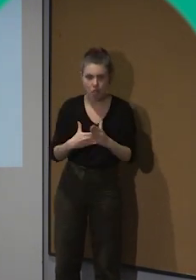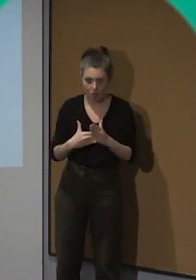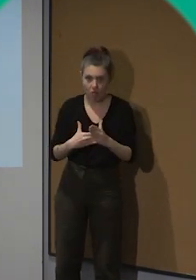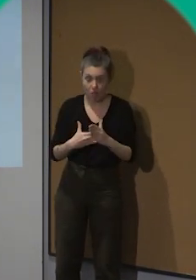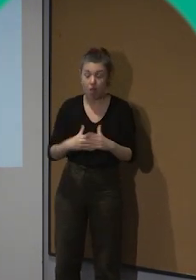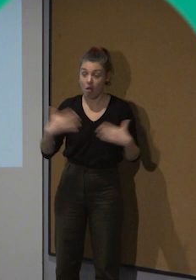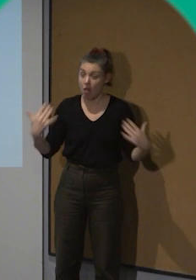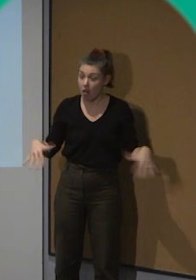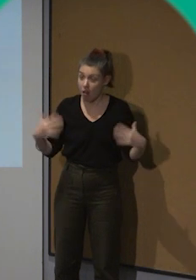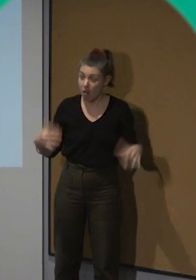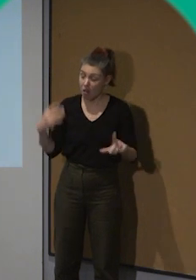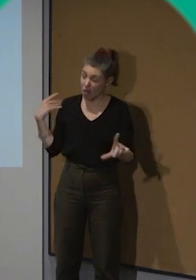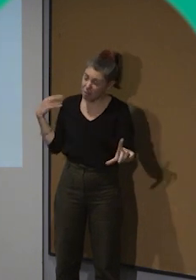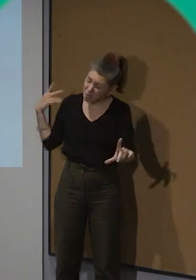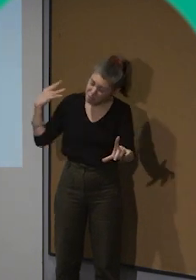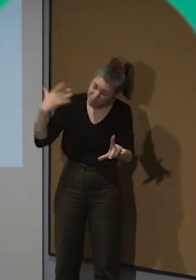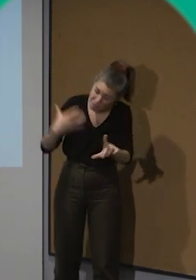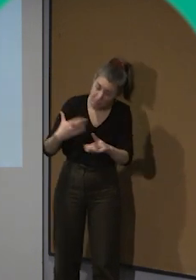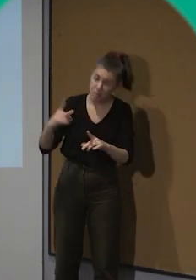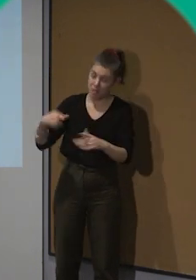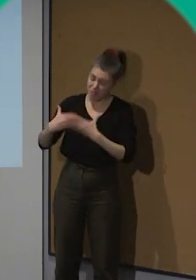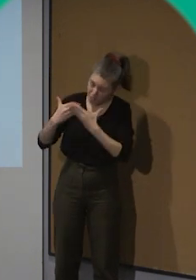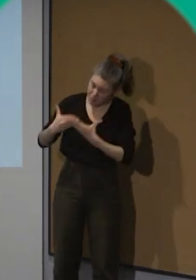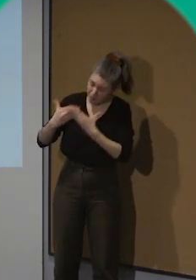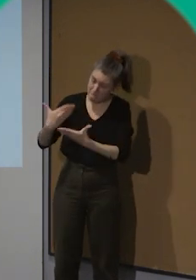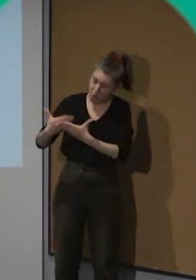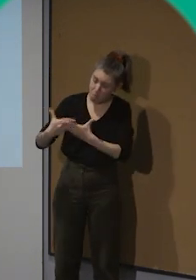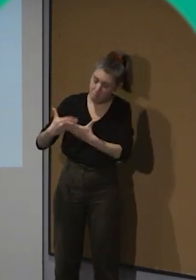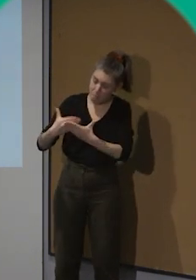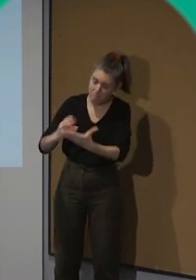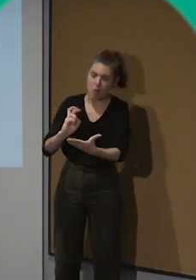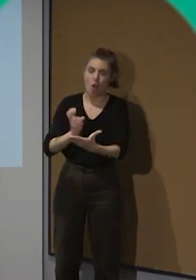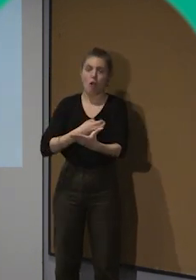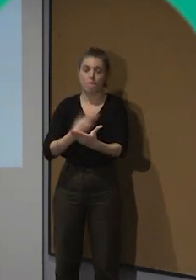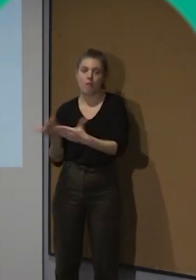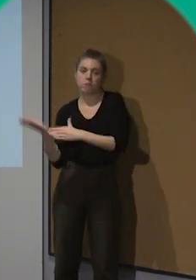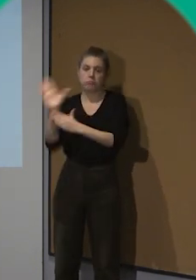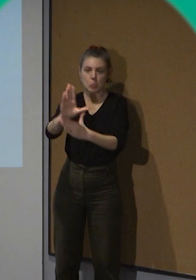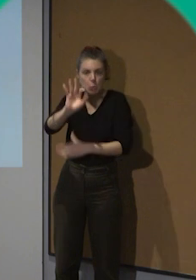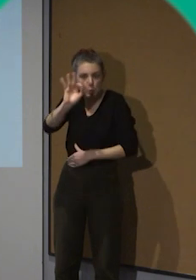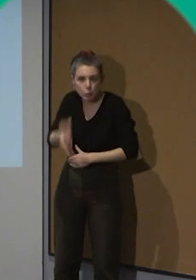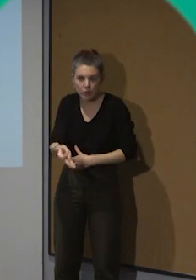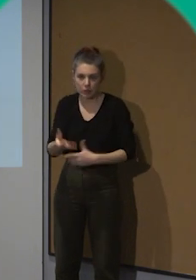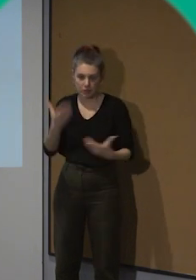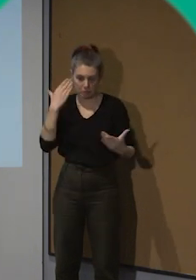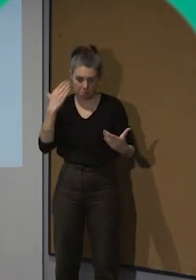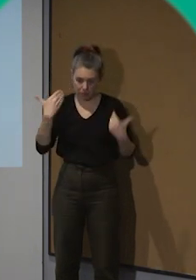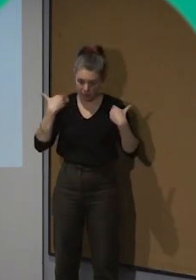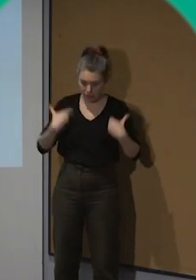primaire, secondaire et même tertiaire de l'activité physique pour les maladies non transmissibles.